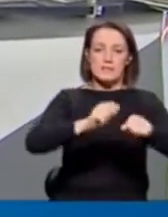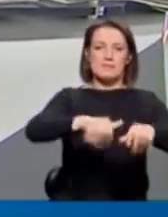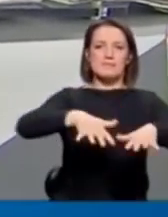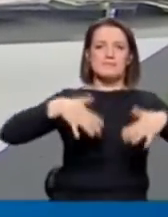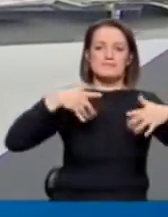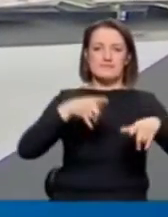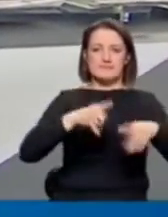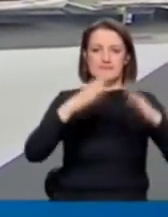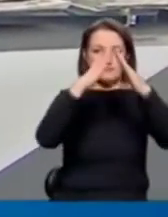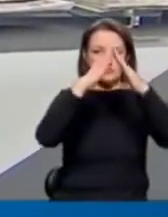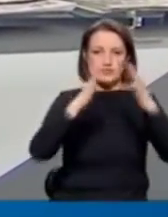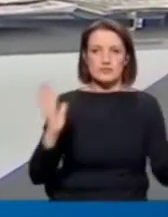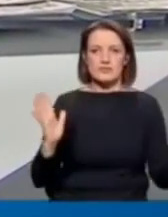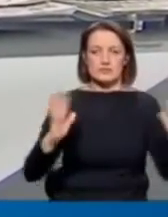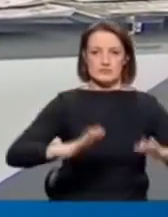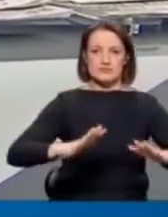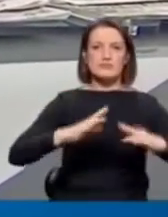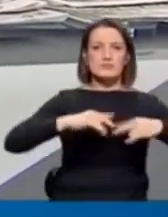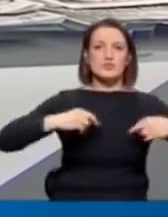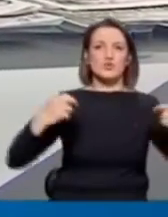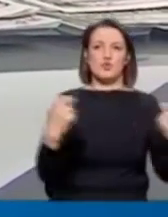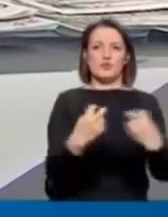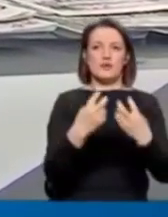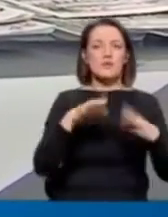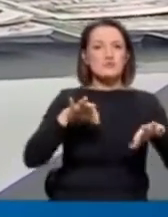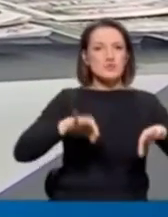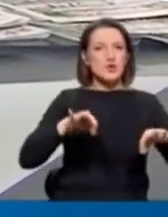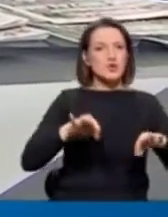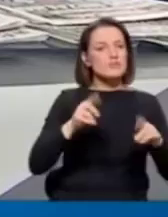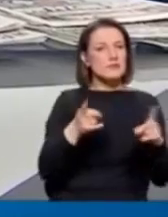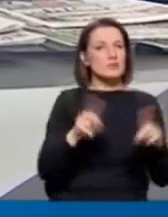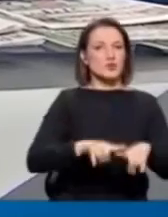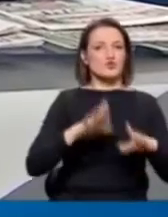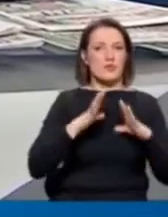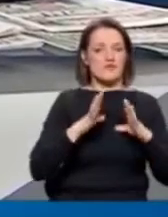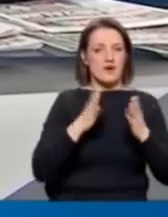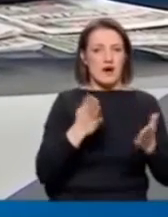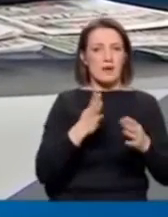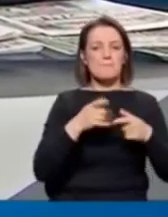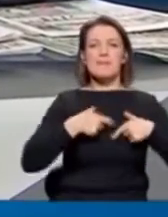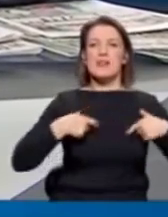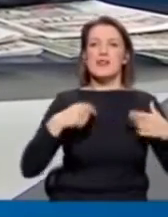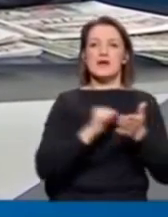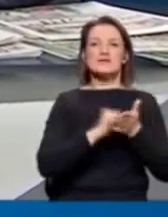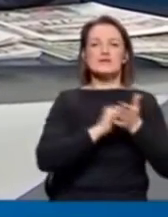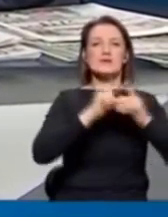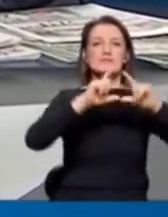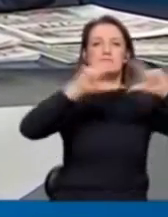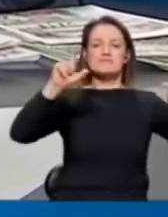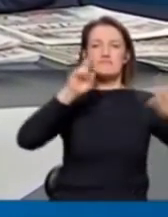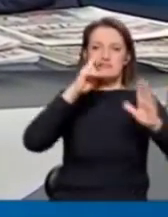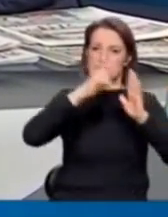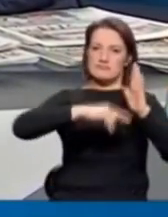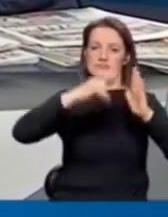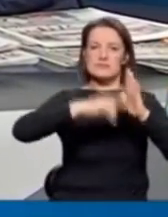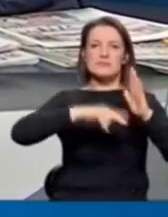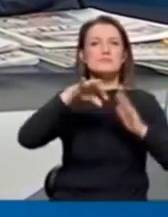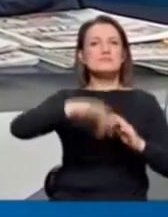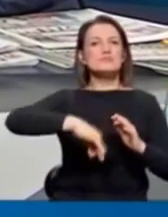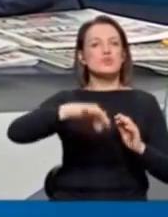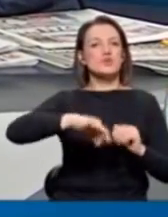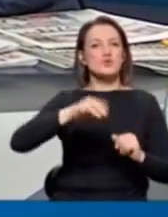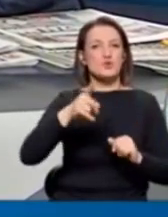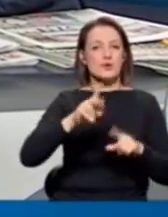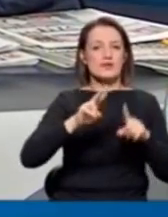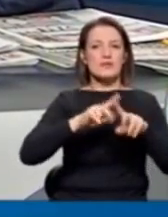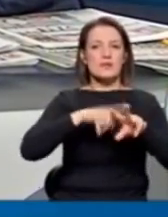çatısı altında yan yana geliyor bu de buluşmak Hatta milli gazeteden de İrfan o haberimizde okuyalım bugün